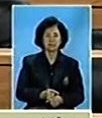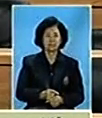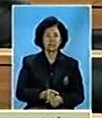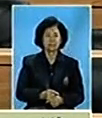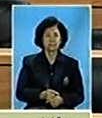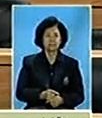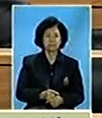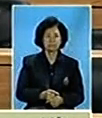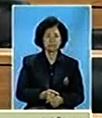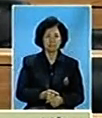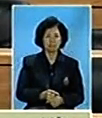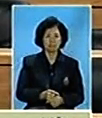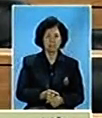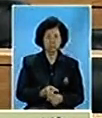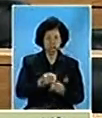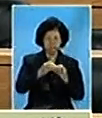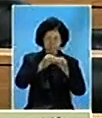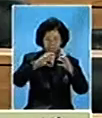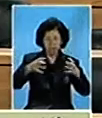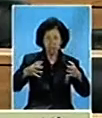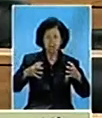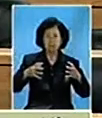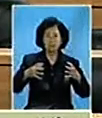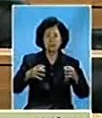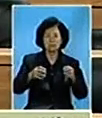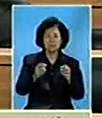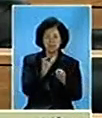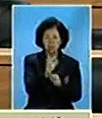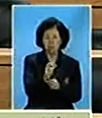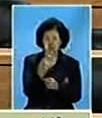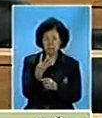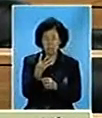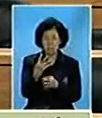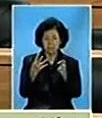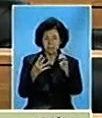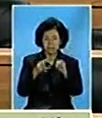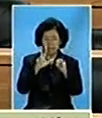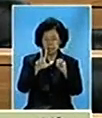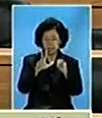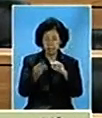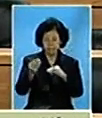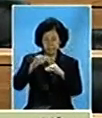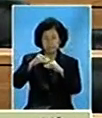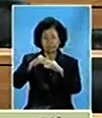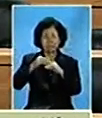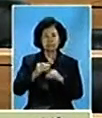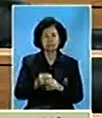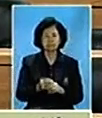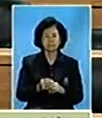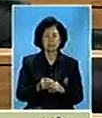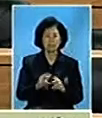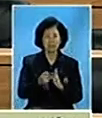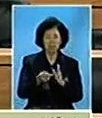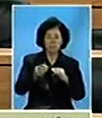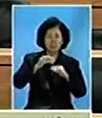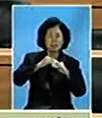ะมันก็เป็นการขยายความนะจากวรรค4ของมาตรา3แต่ไปเพิ่มตรงนี้นะครับเพราะไอ้การเพิ่มลักษณะซึ่